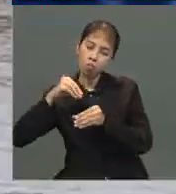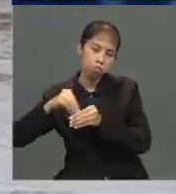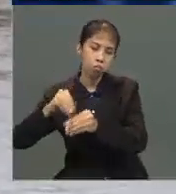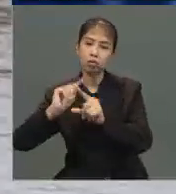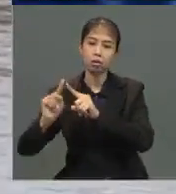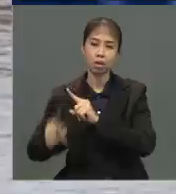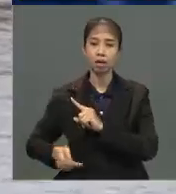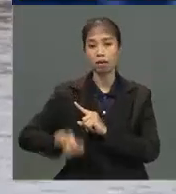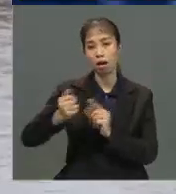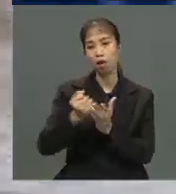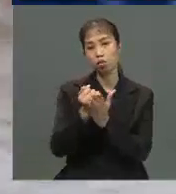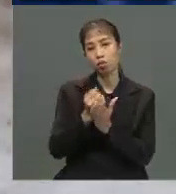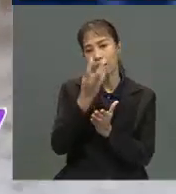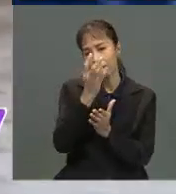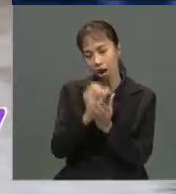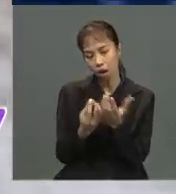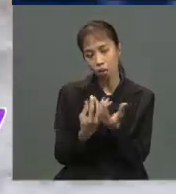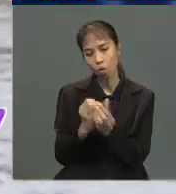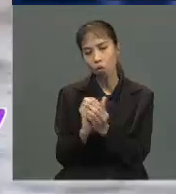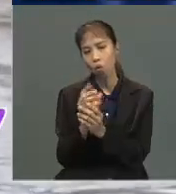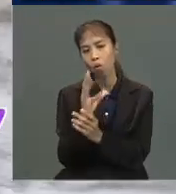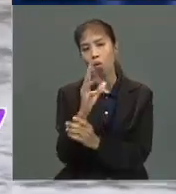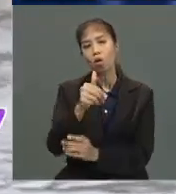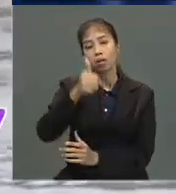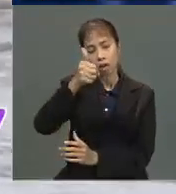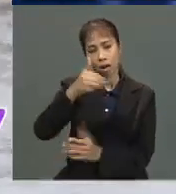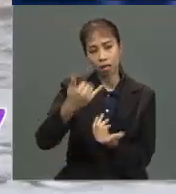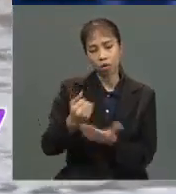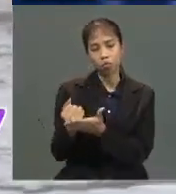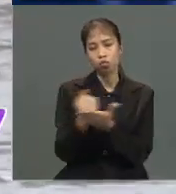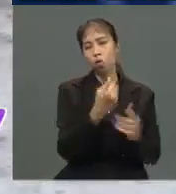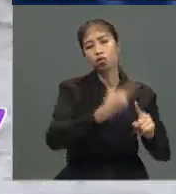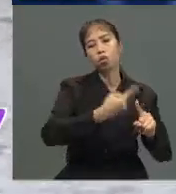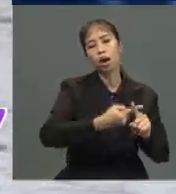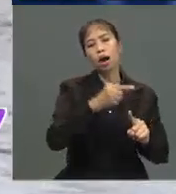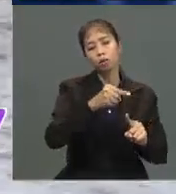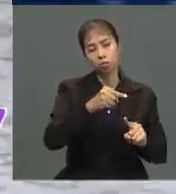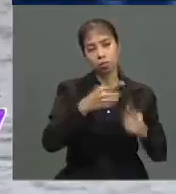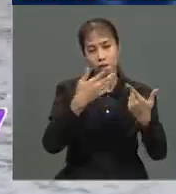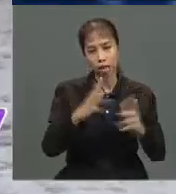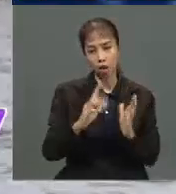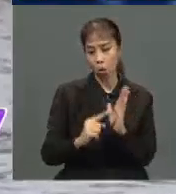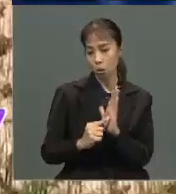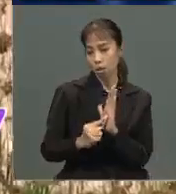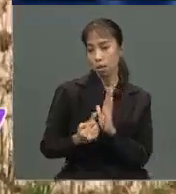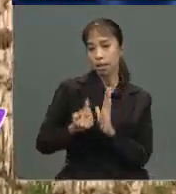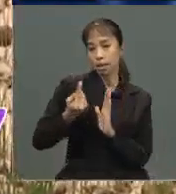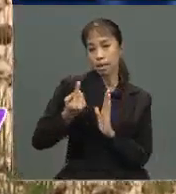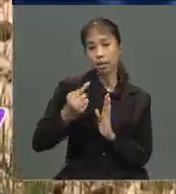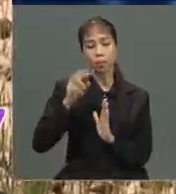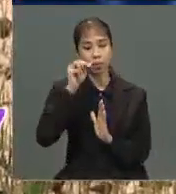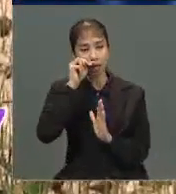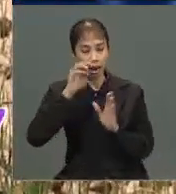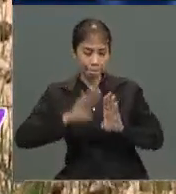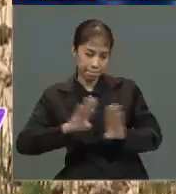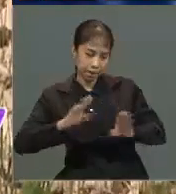กไม่ให้ข้าวเนี่ยแห้งตายถือว่าเป็นการช่วยเหลือเป็นการชั่วคราวโดยจะสามารถเริ่มส่งน้ำเข้าลำคลองสา